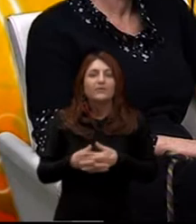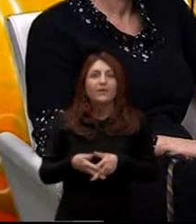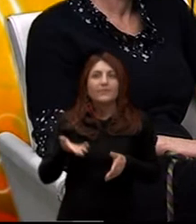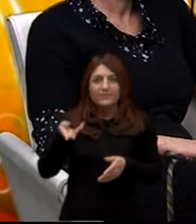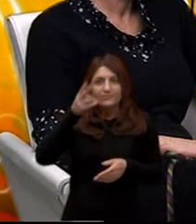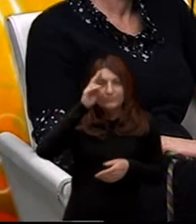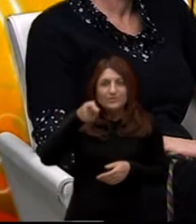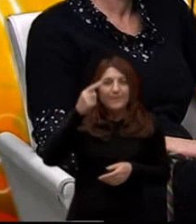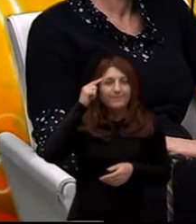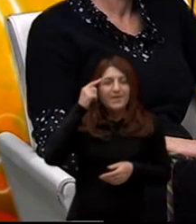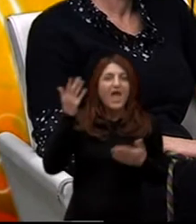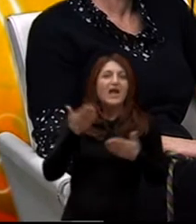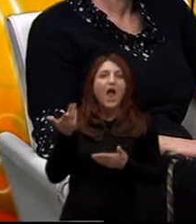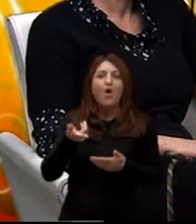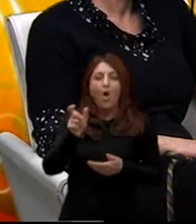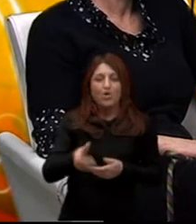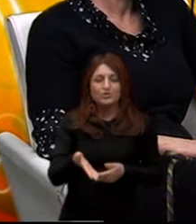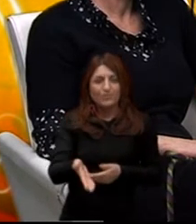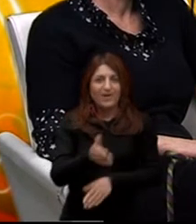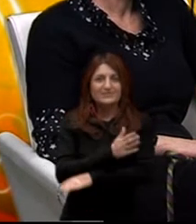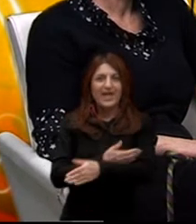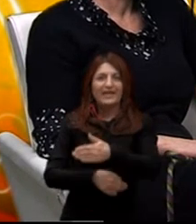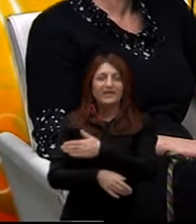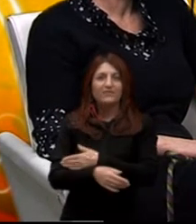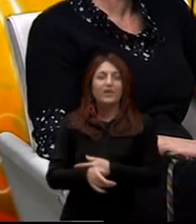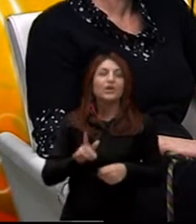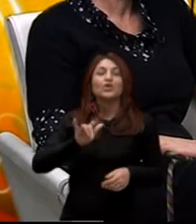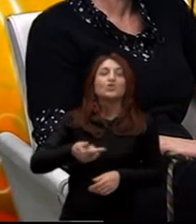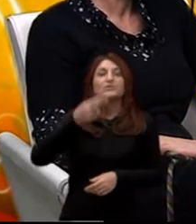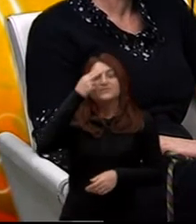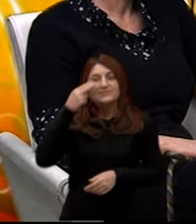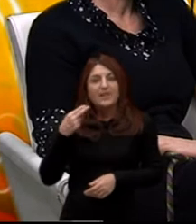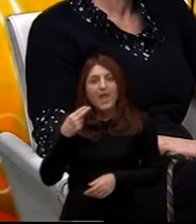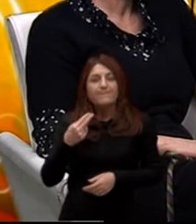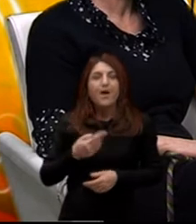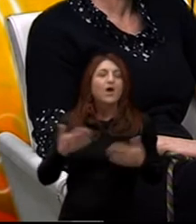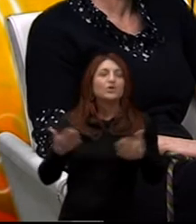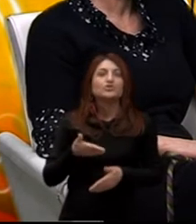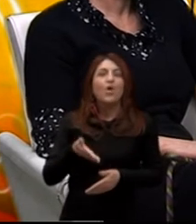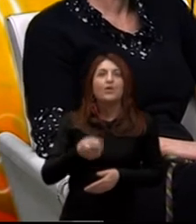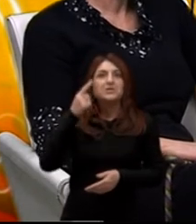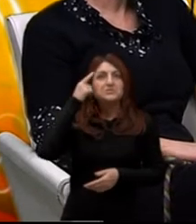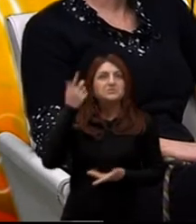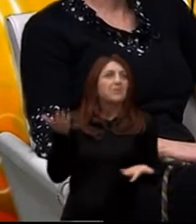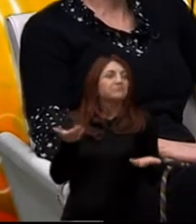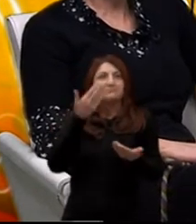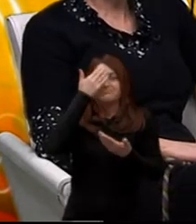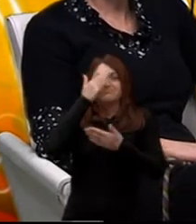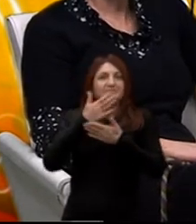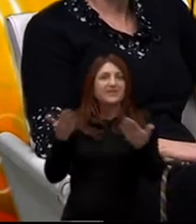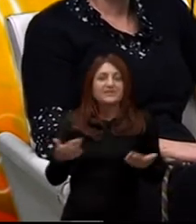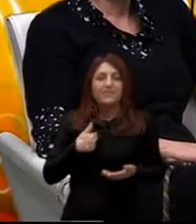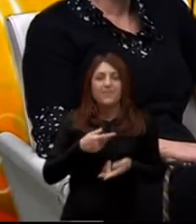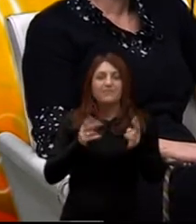si misliti recimo kako je to osobi s invaliditetom, a još i slijepoj osobi, šta ona zna. I mi smo stvarno znali